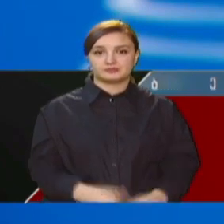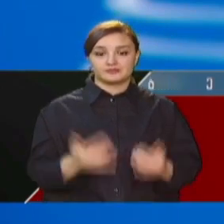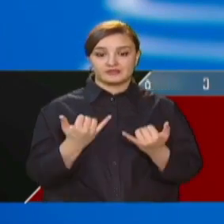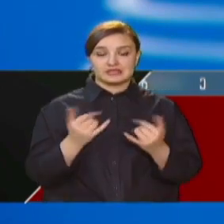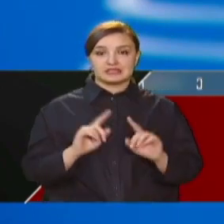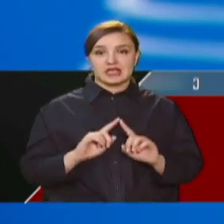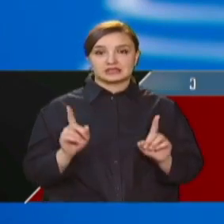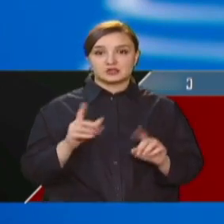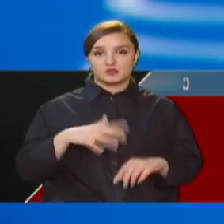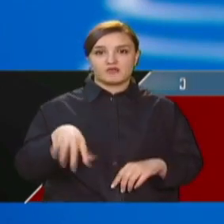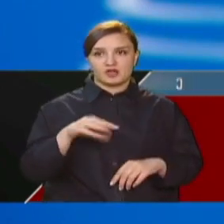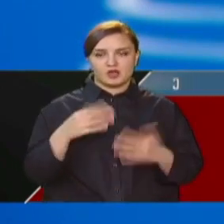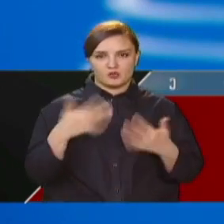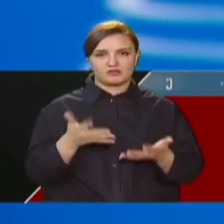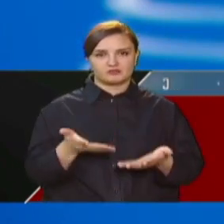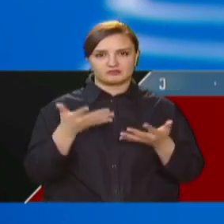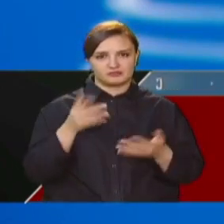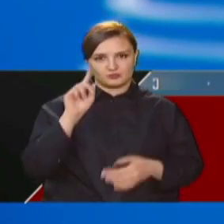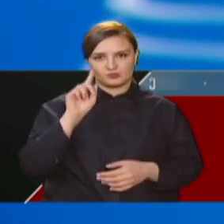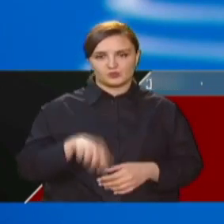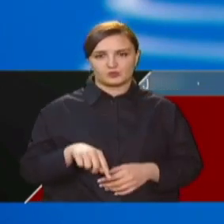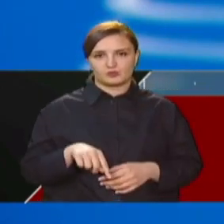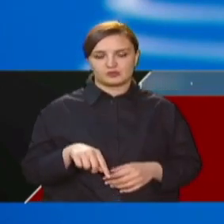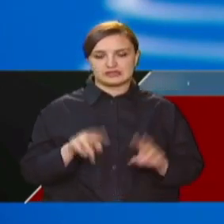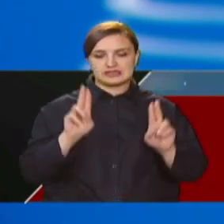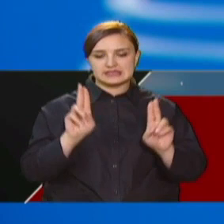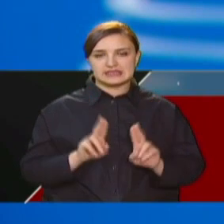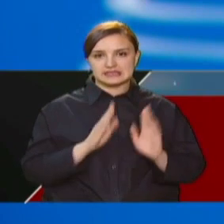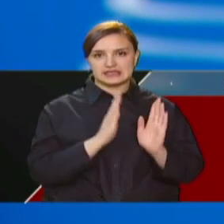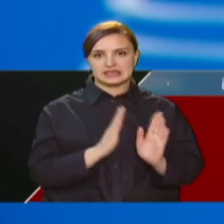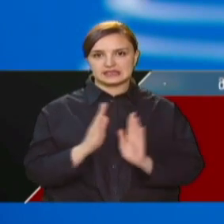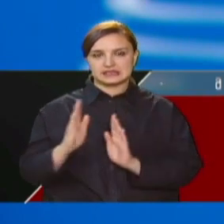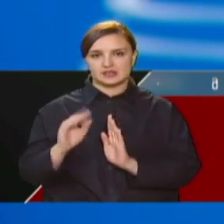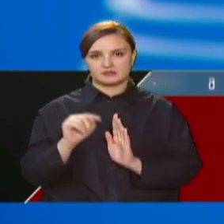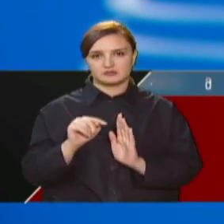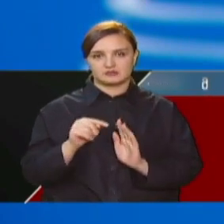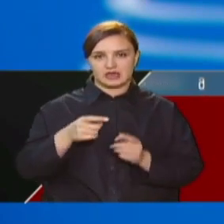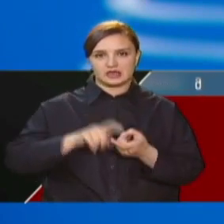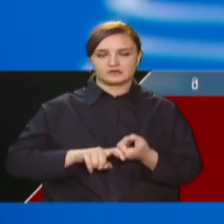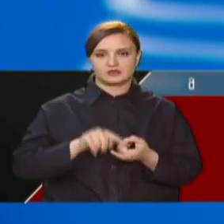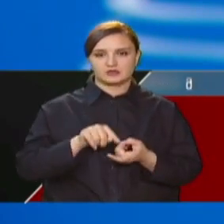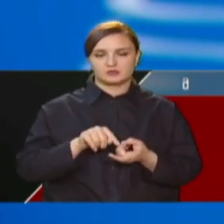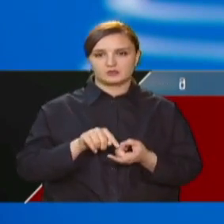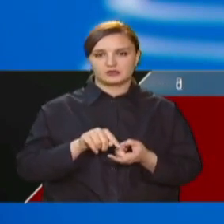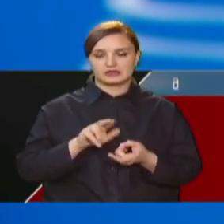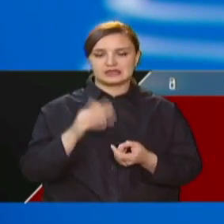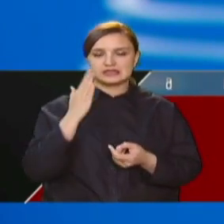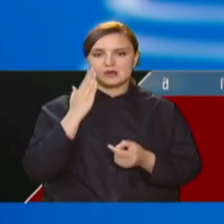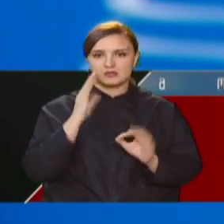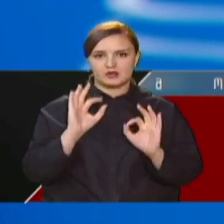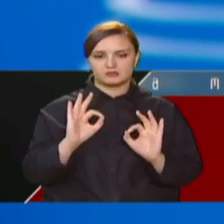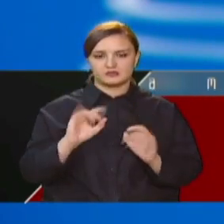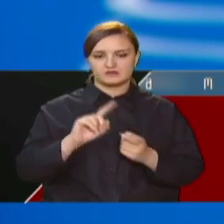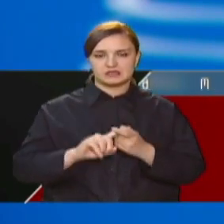ყველასთვის არის ცხადი, რომ წესრიგზე დაფუძნებული და სამართალზე